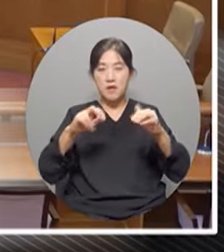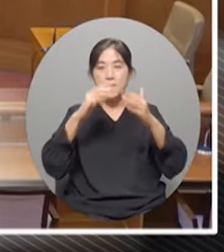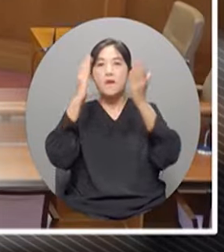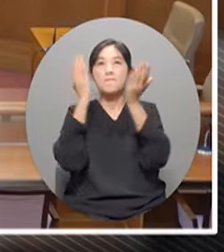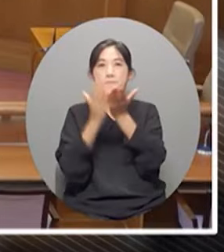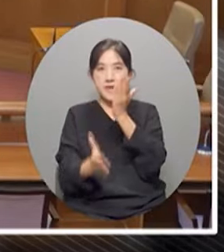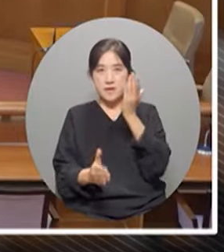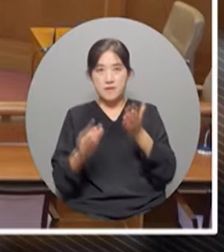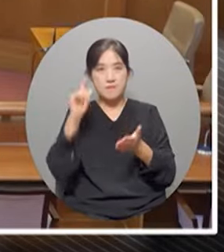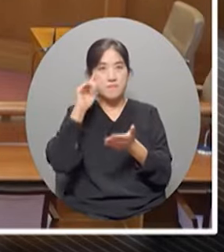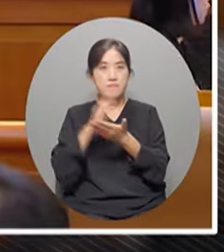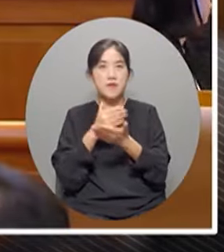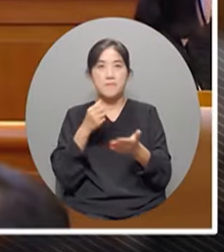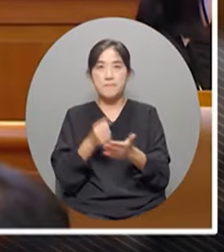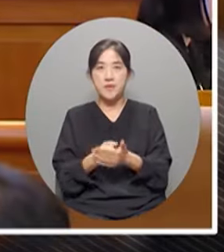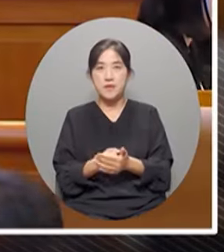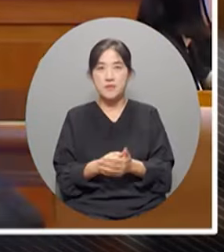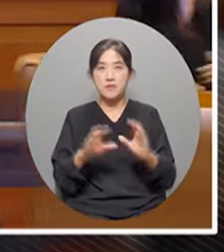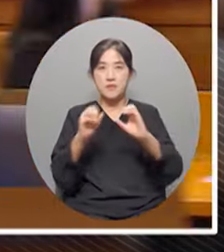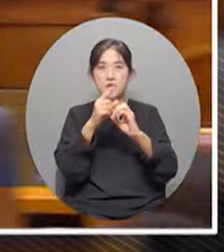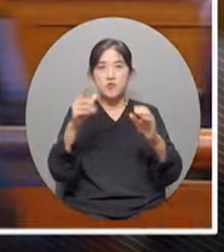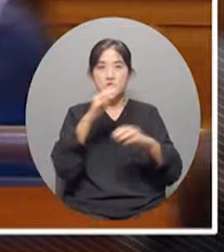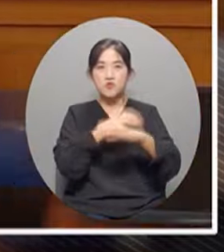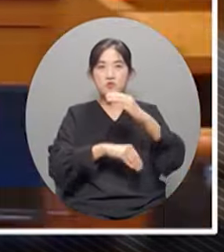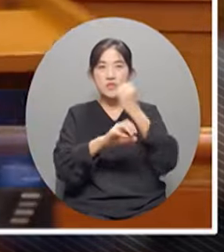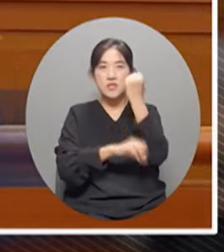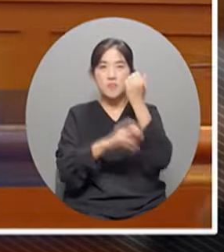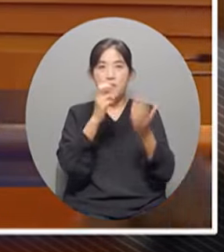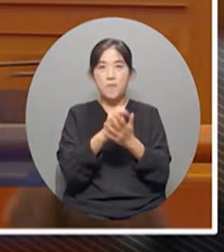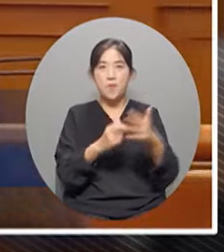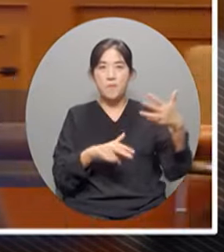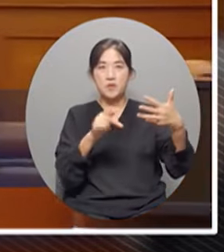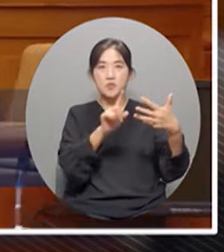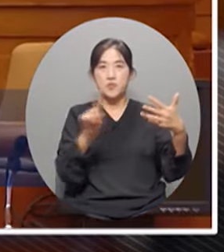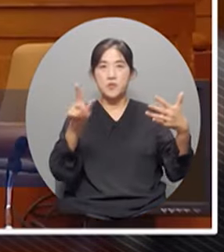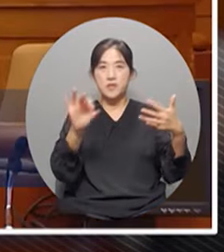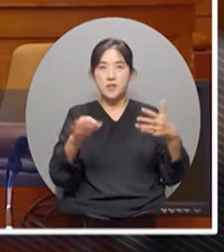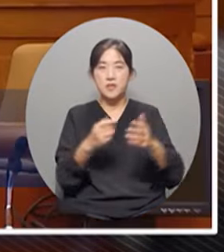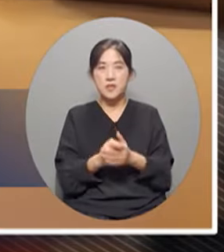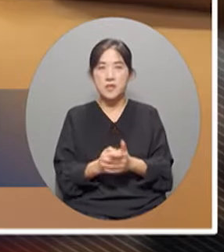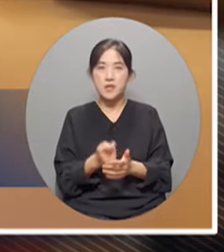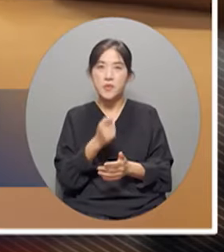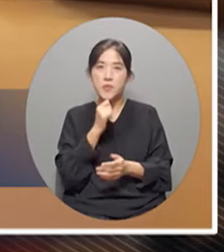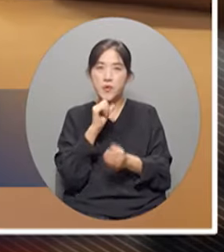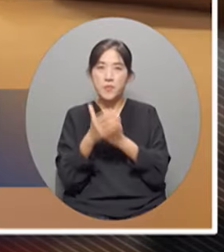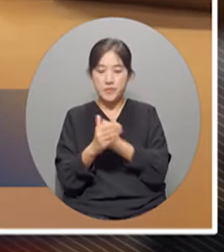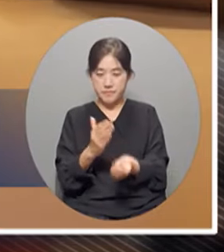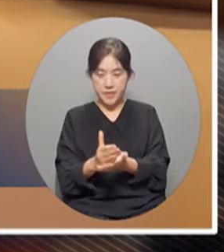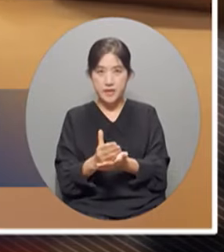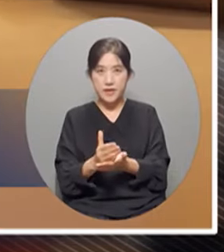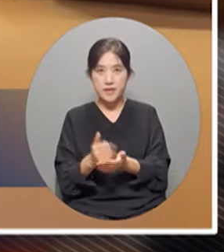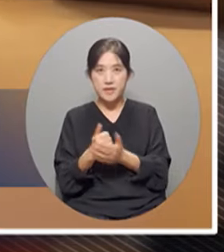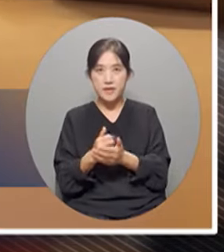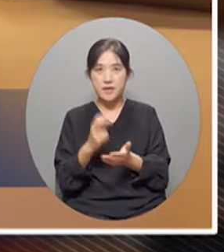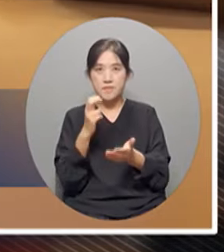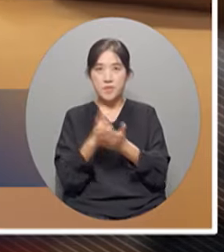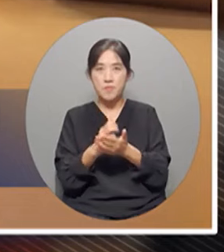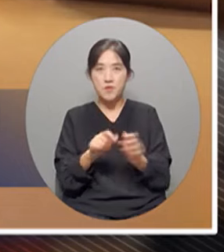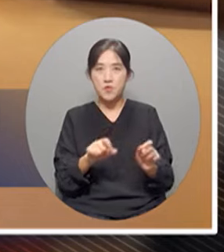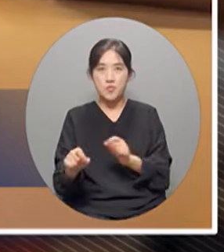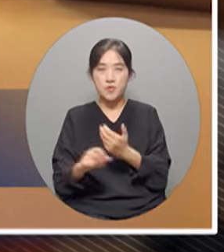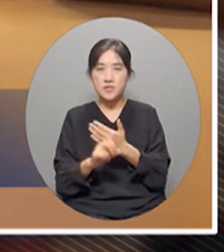불합치한다고 판단했습니다. 탄소중립기본법 제8조 제1항은 과소보호 금지 원칙 및 법률유보 원칙에 반하여